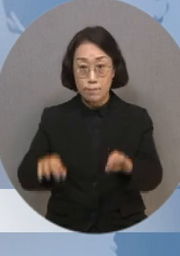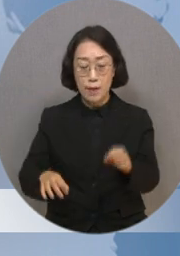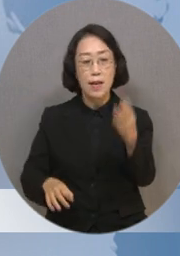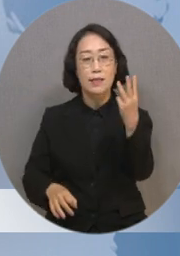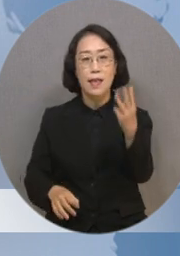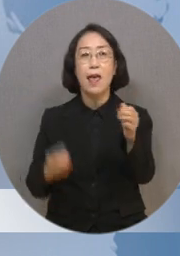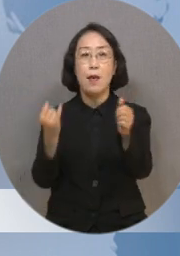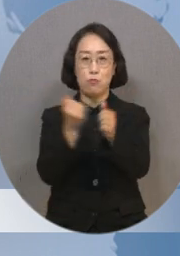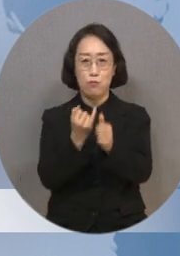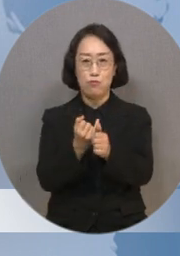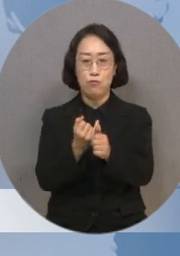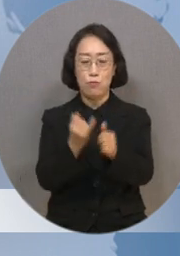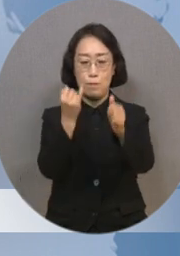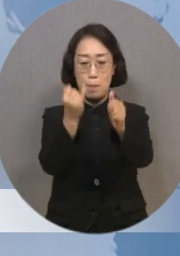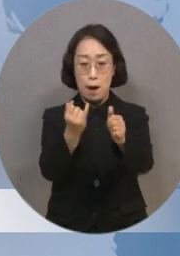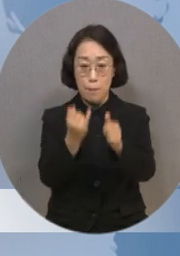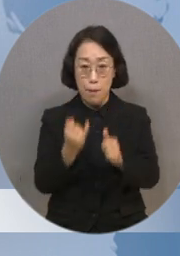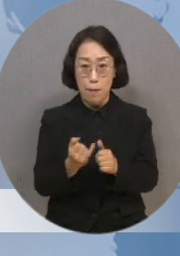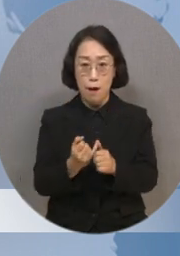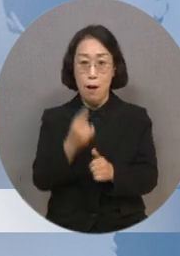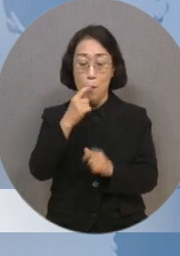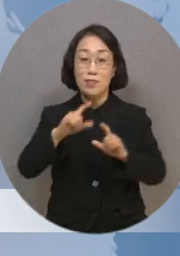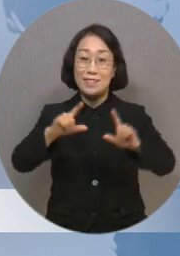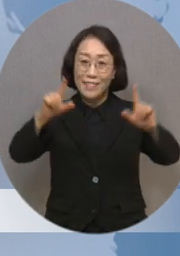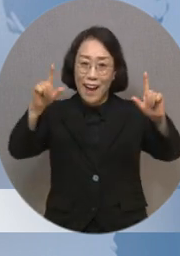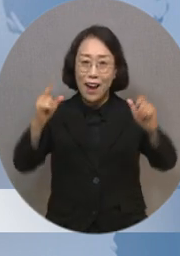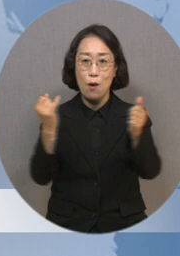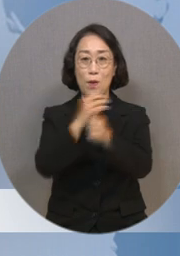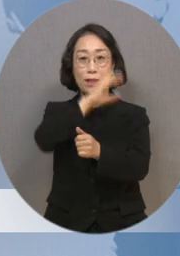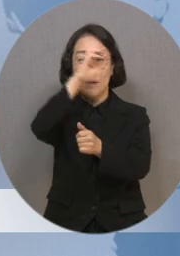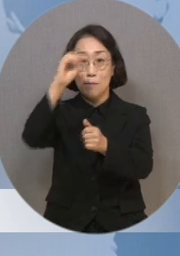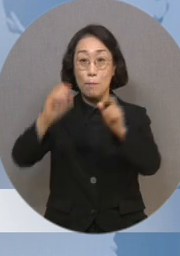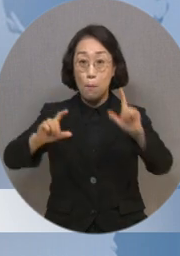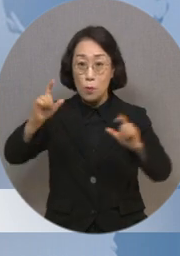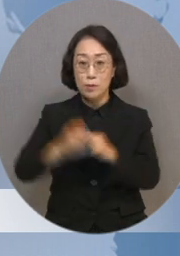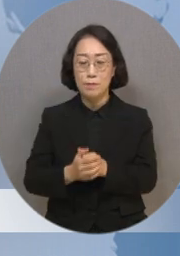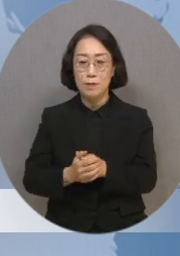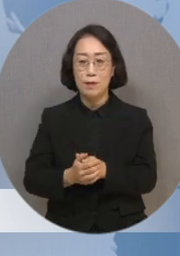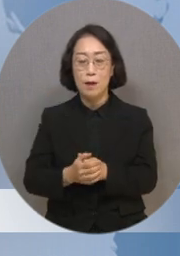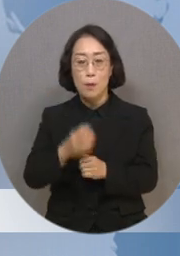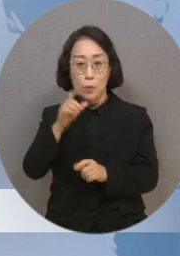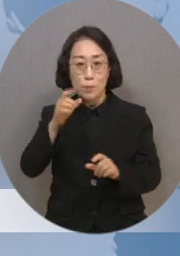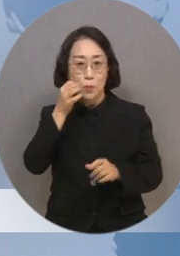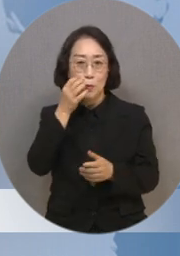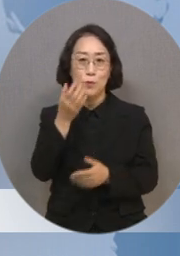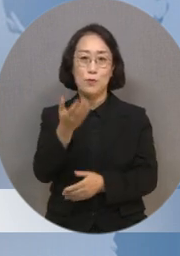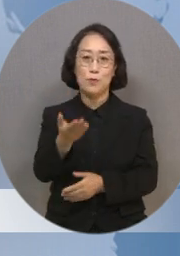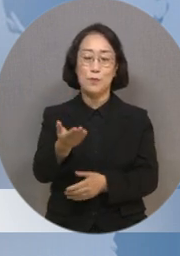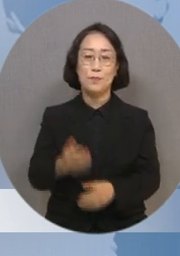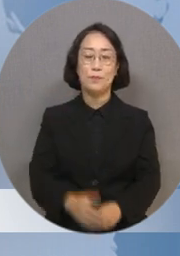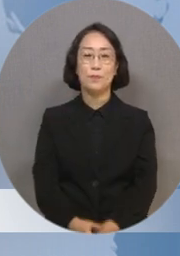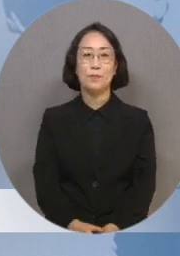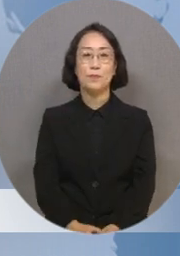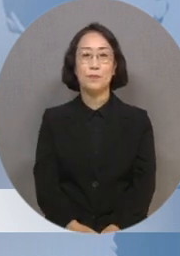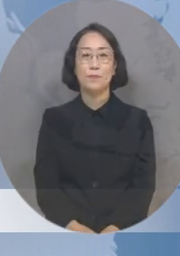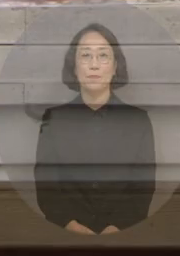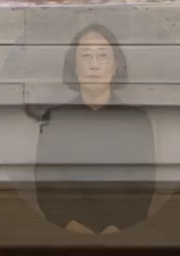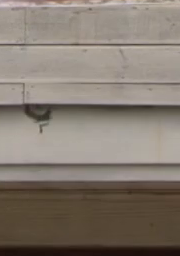부부입니다 10월에 어느 멋진 날 웨딩 마치를 울린 이들의 만남을 황병 기자가